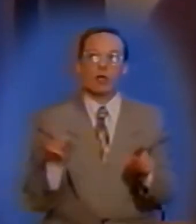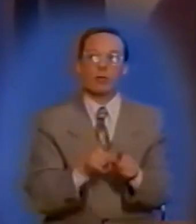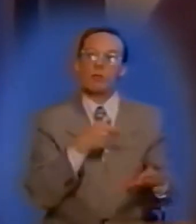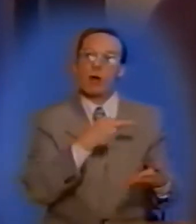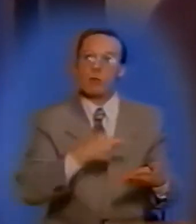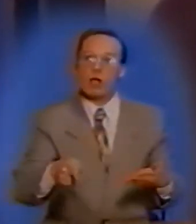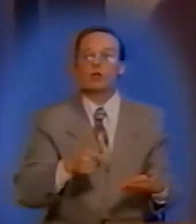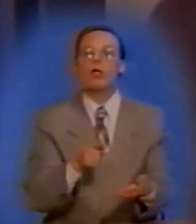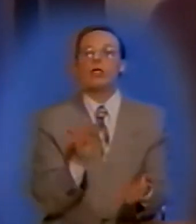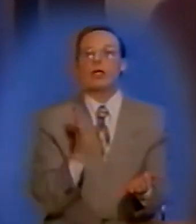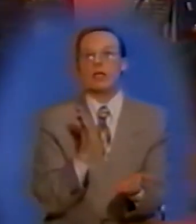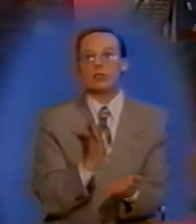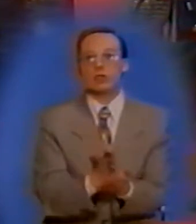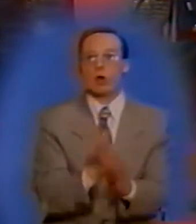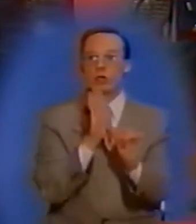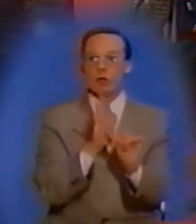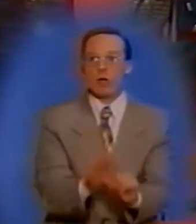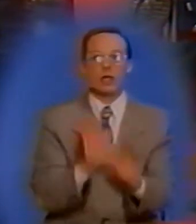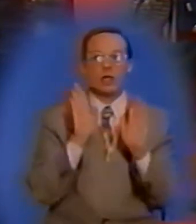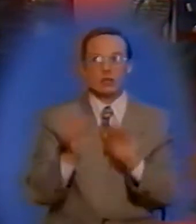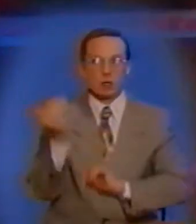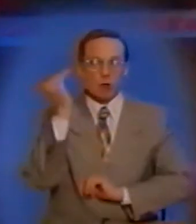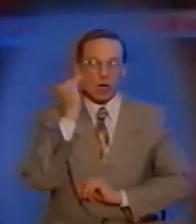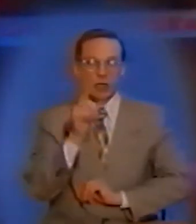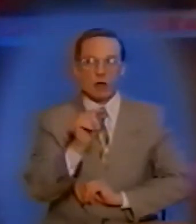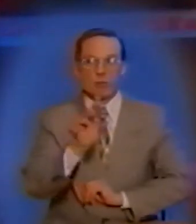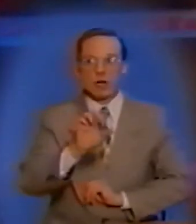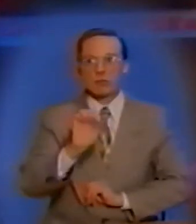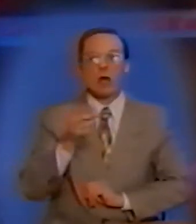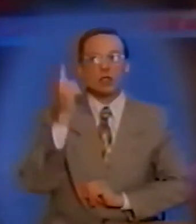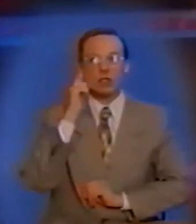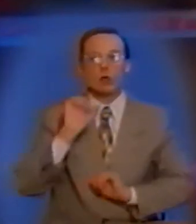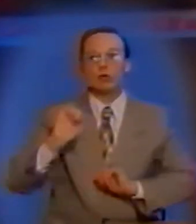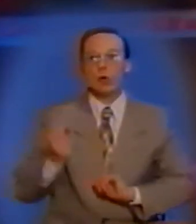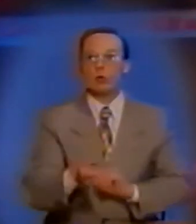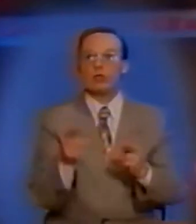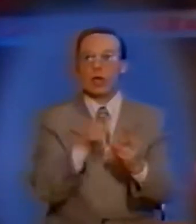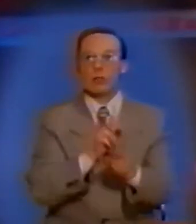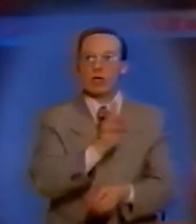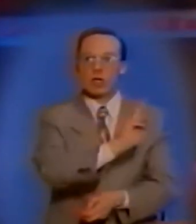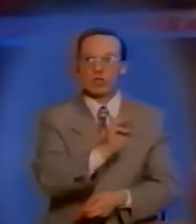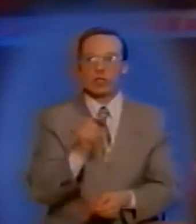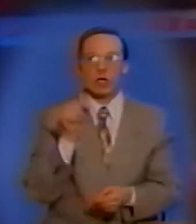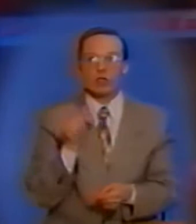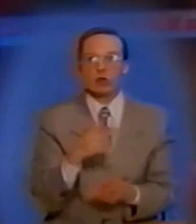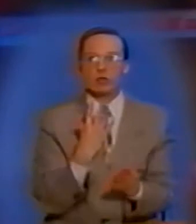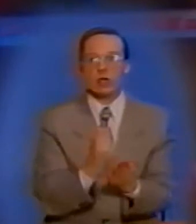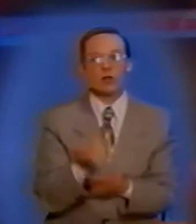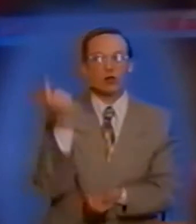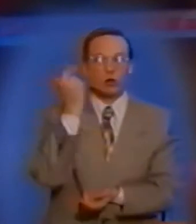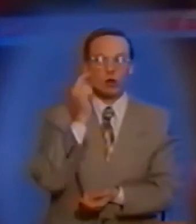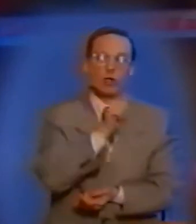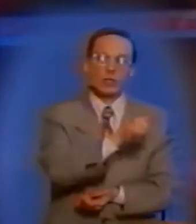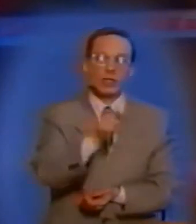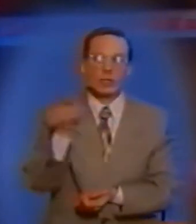kad egzistuoja ir diskriminacija ne vien tik moralinė prasme. Aš žinau draugų tarvę, kurie būtent kažkas iš savininkų sužinojo, kad